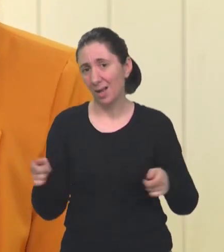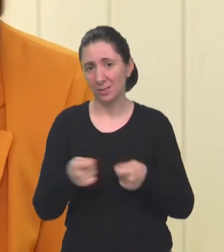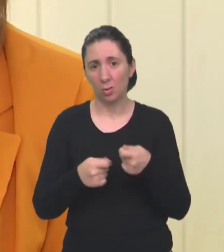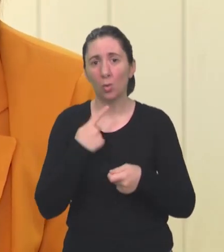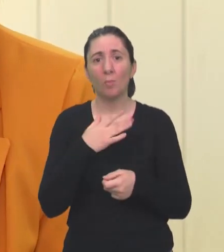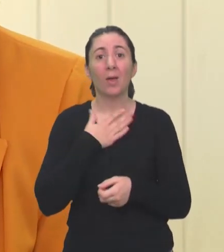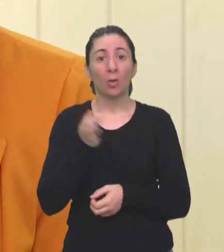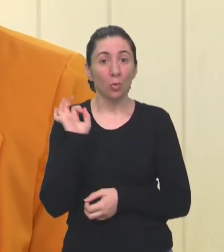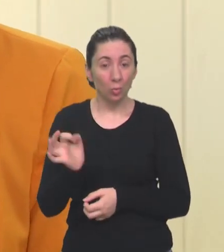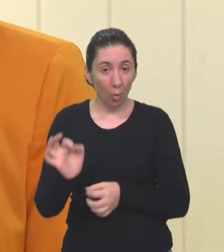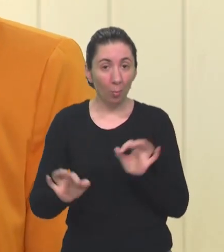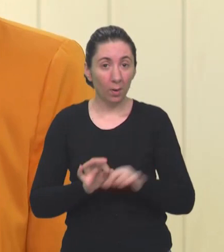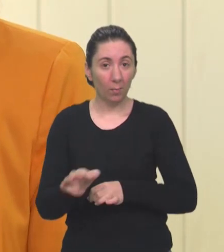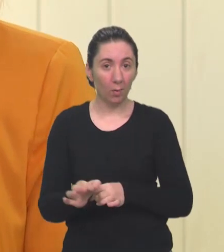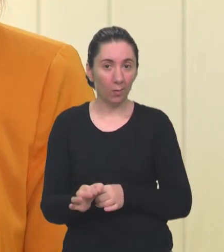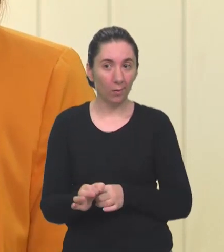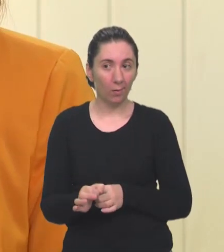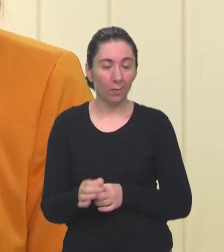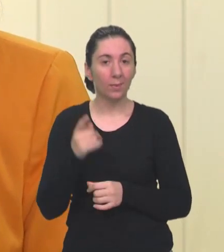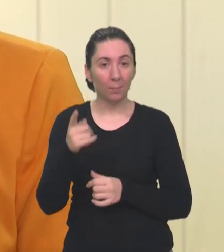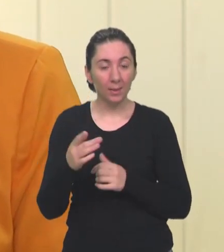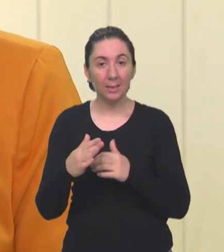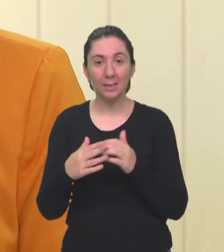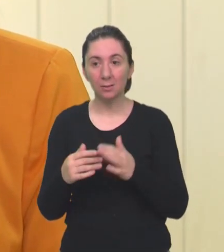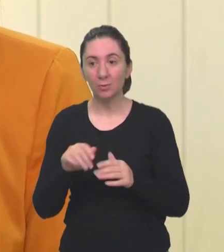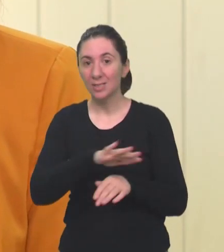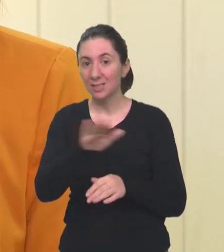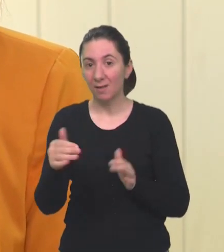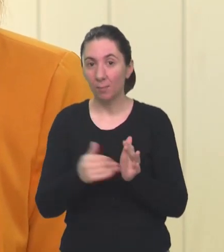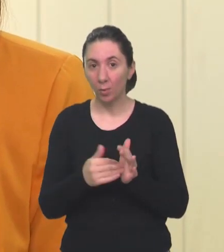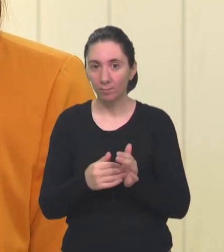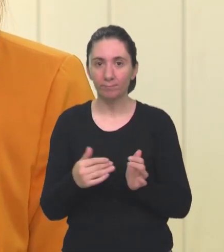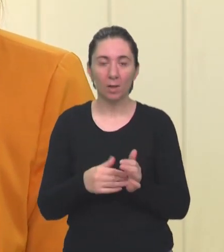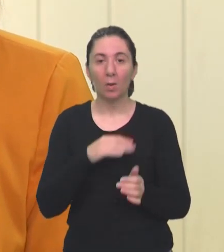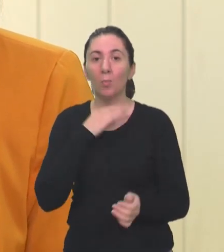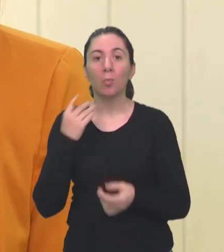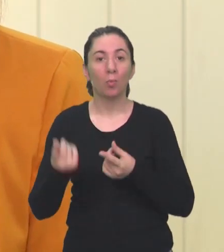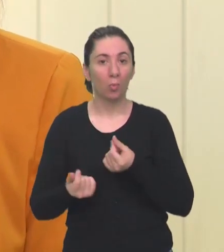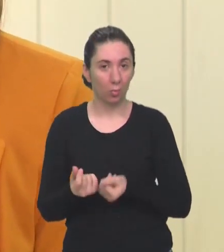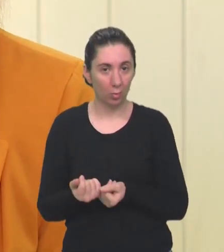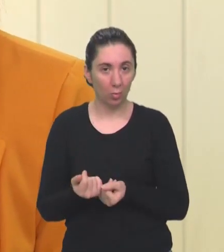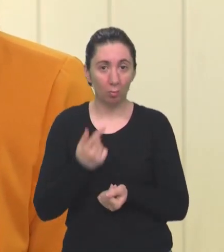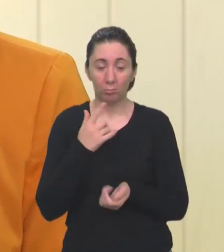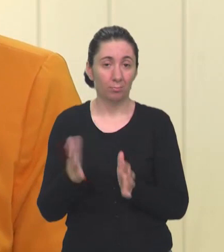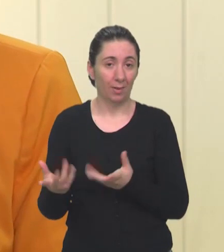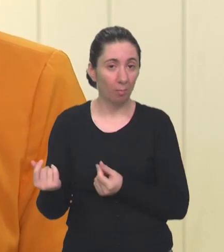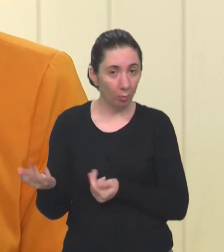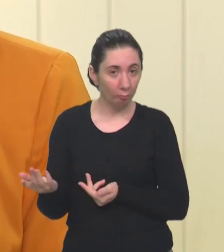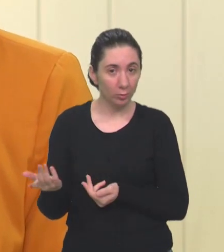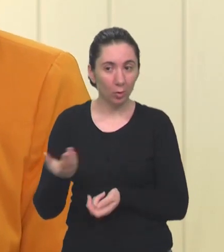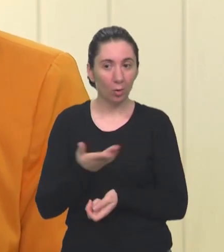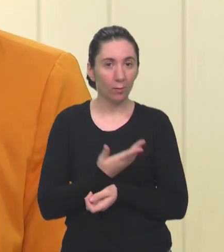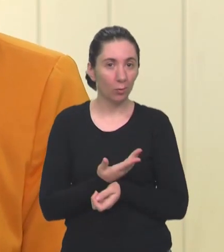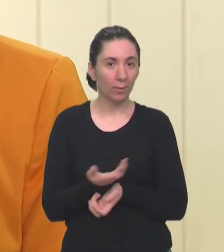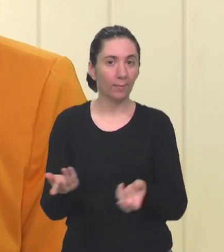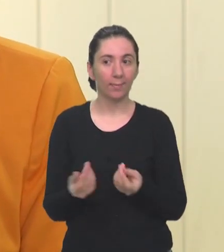udruga koji imaju dobre projekte. I onda da bi ti zadovoljio potrebe svih, trebaju jako velika sredstva kojih nemaš i onda na kraju